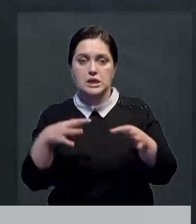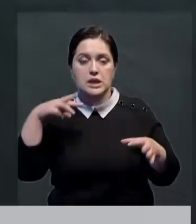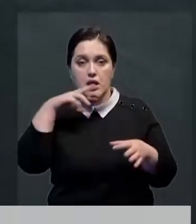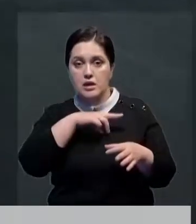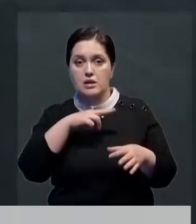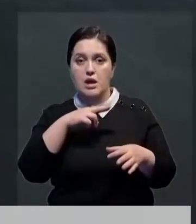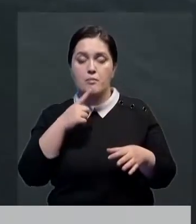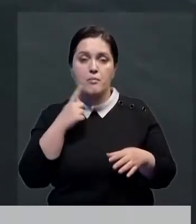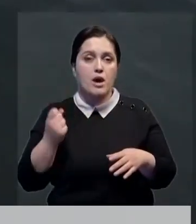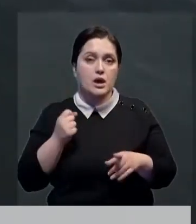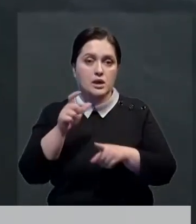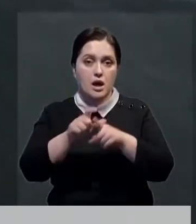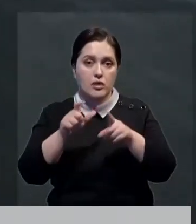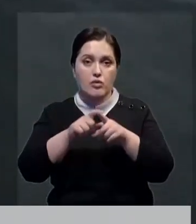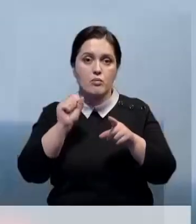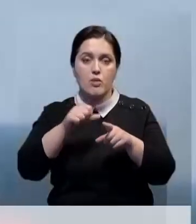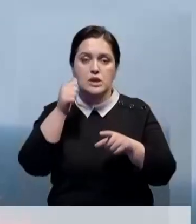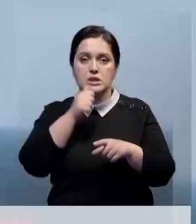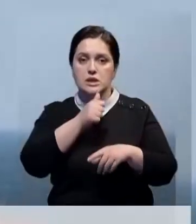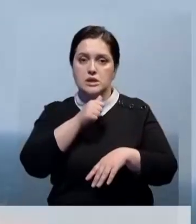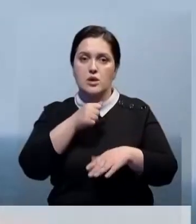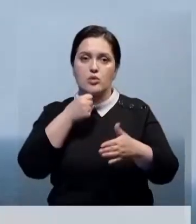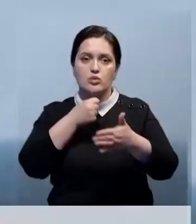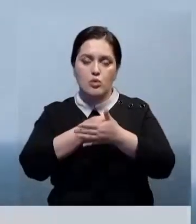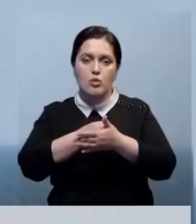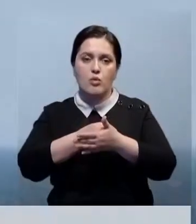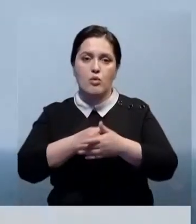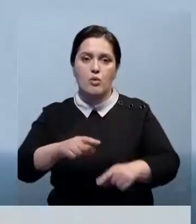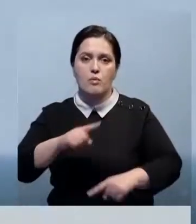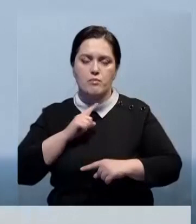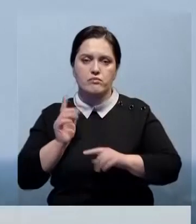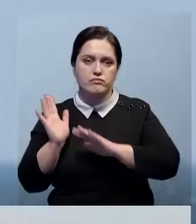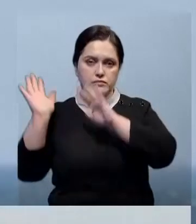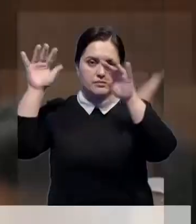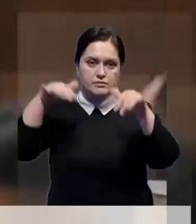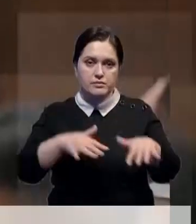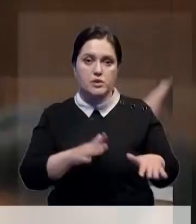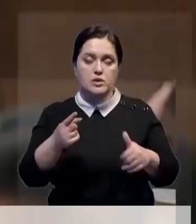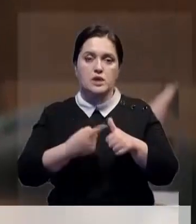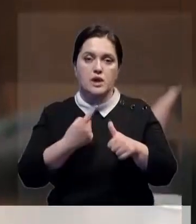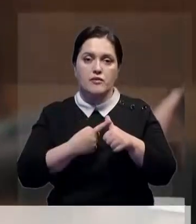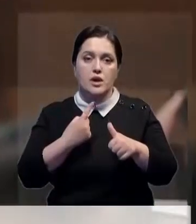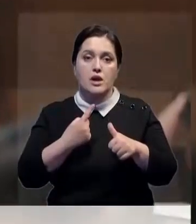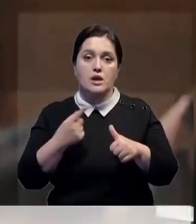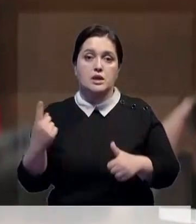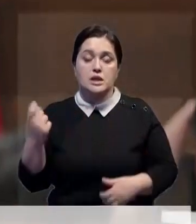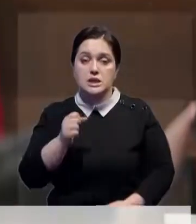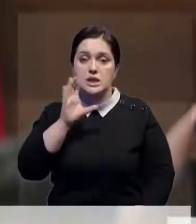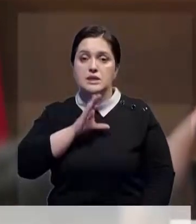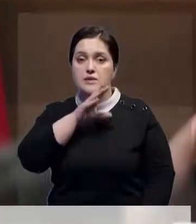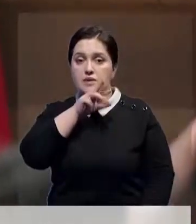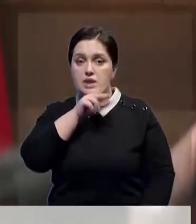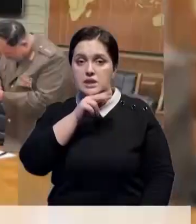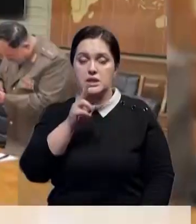утверждают, что боеголовка способна скрыто достичь оперативной зоны и вызвать гигантскую волну. Отсюда и ее название. Ранее на этой